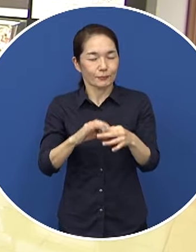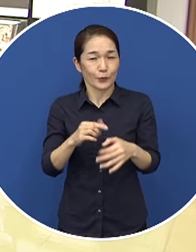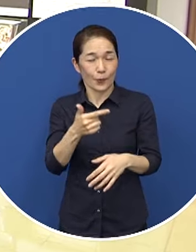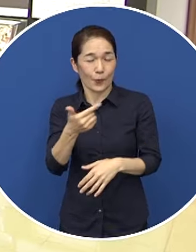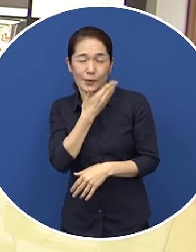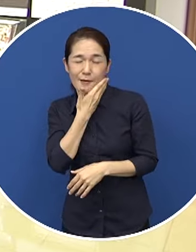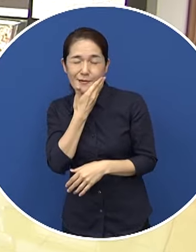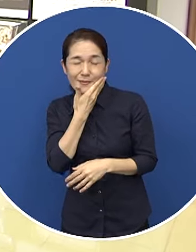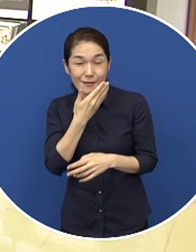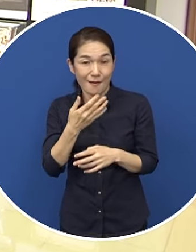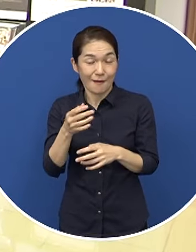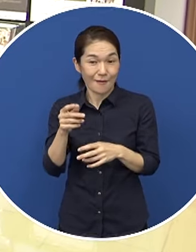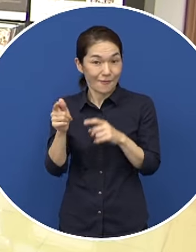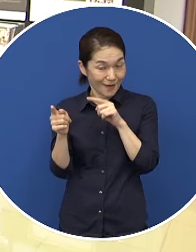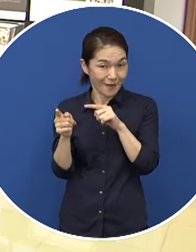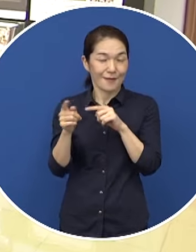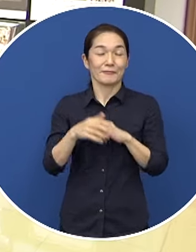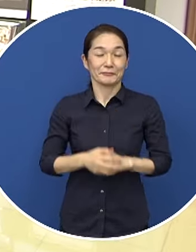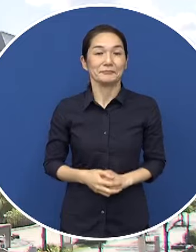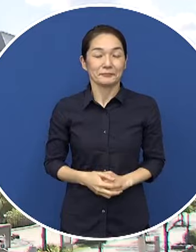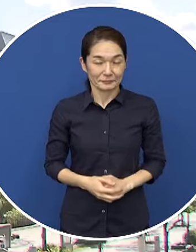ても大事な部品ですね。 はい。